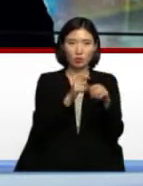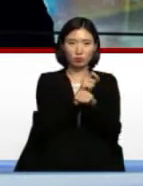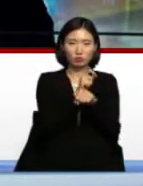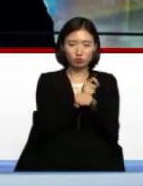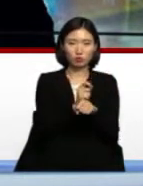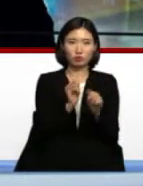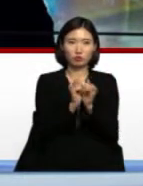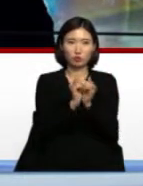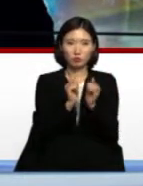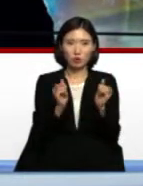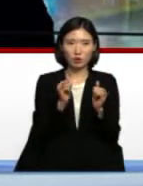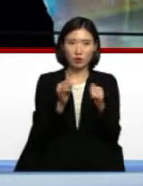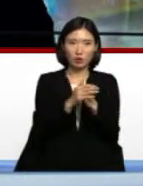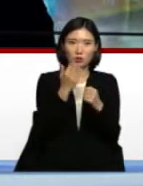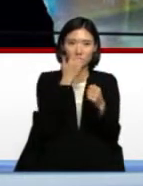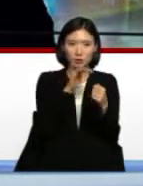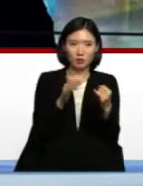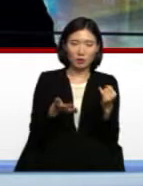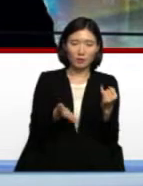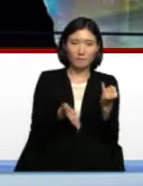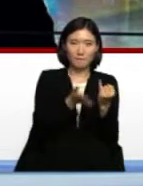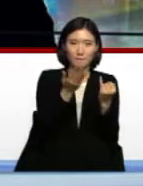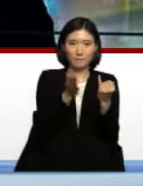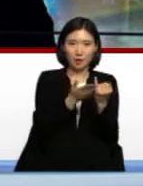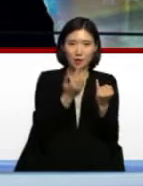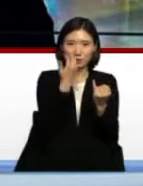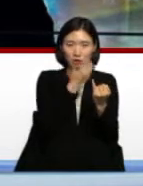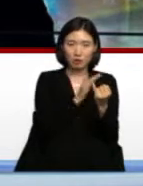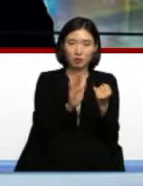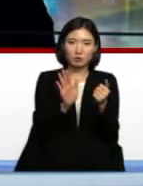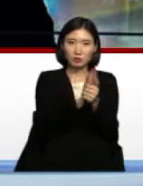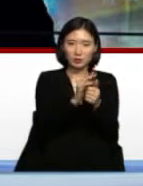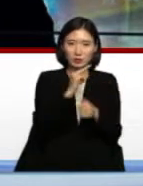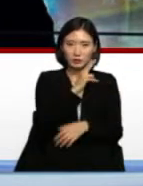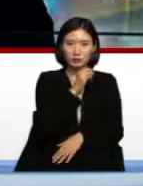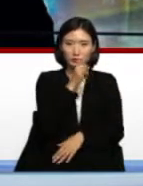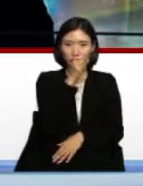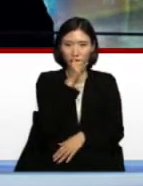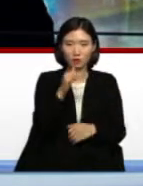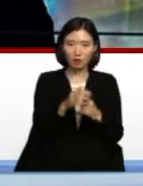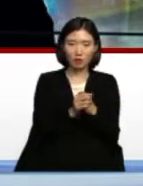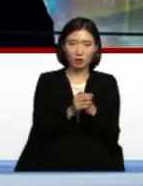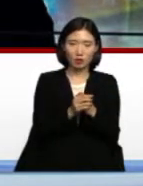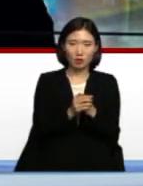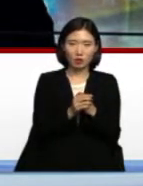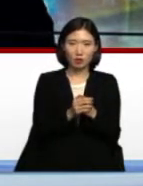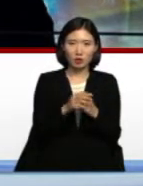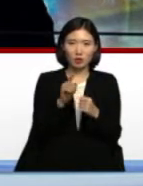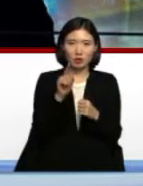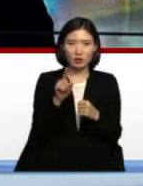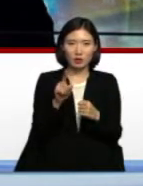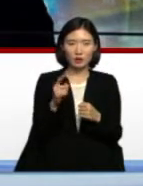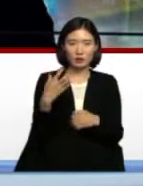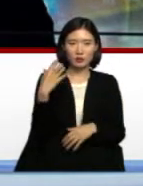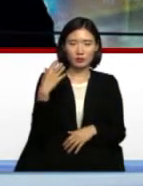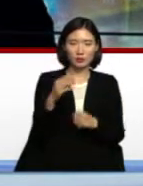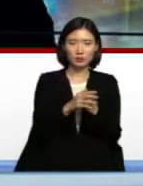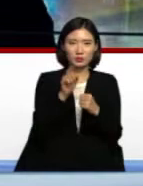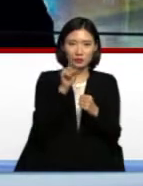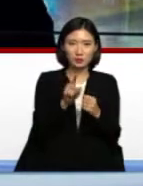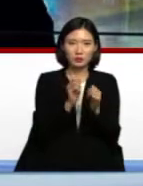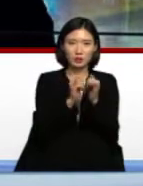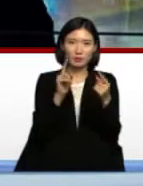국장급 공무원의 성희롱 성접대 의혹이 제기됐습니다. 구청 공무원 노동조합은 해당 국장을 검찰에